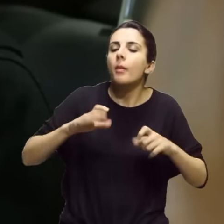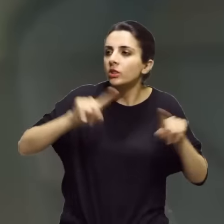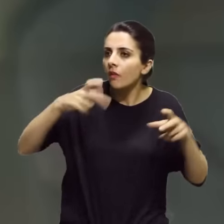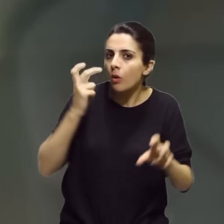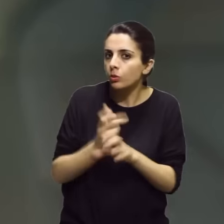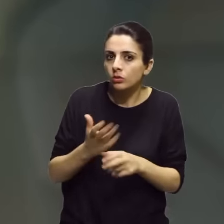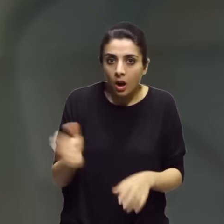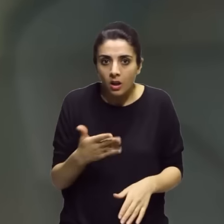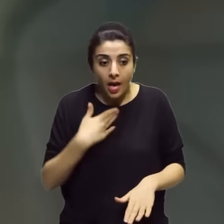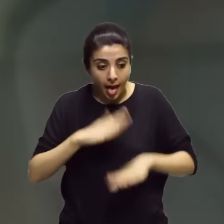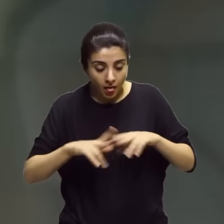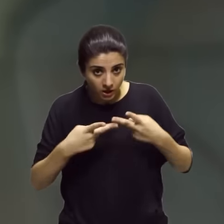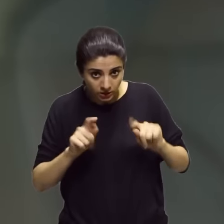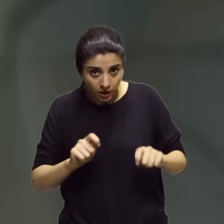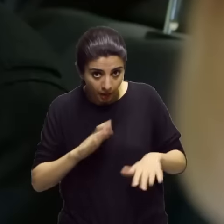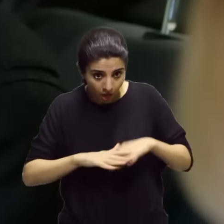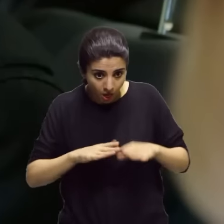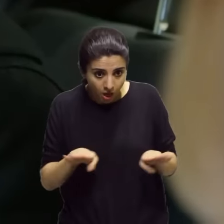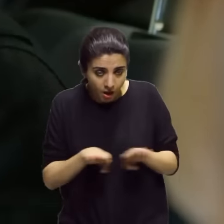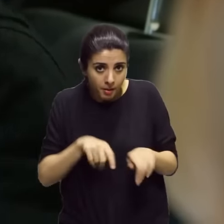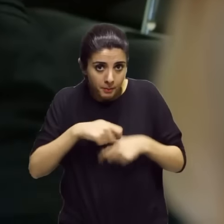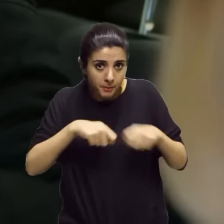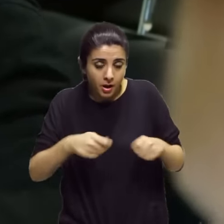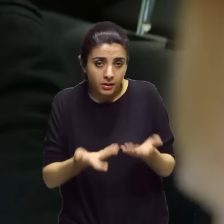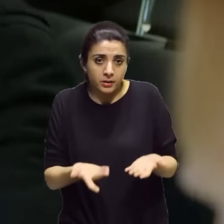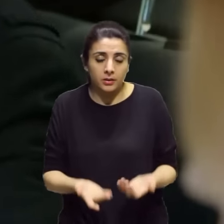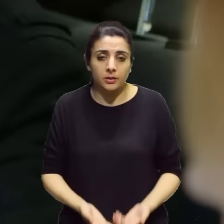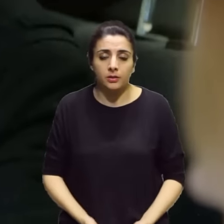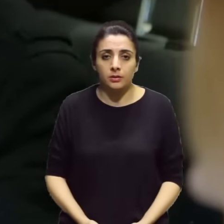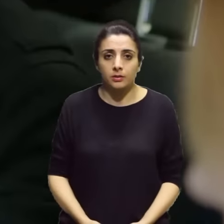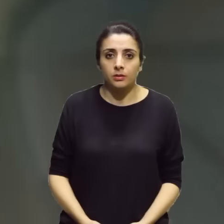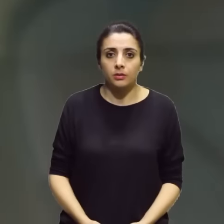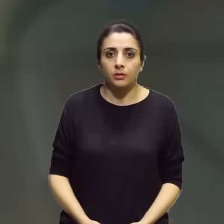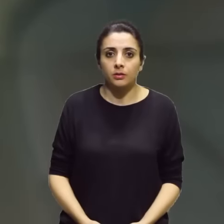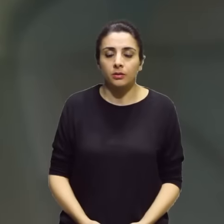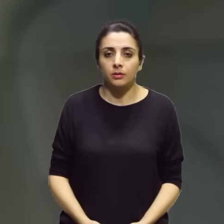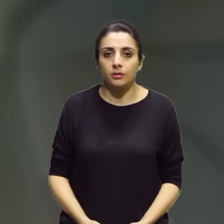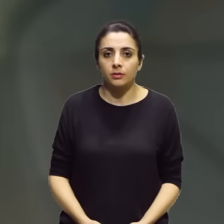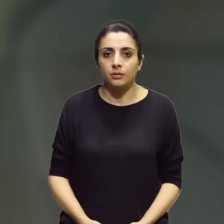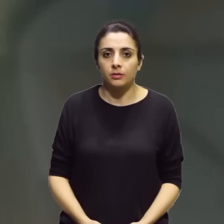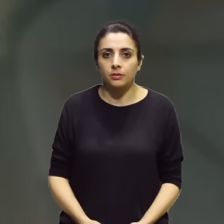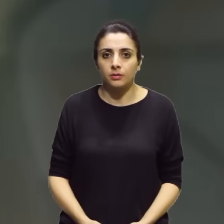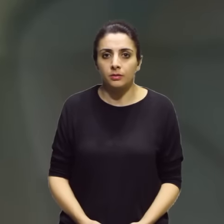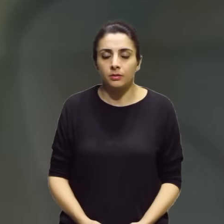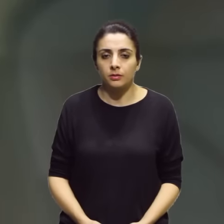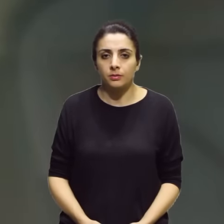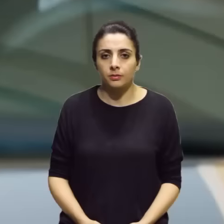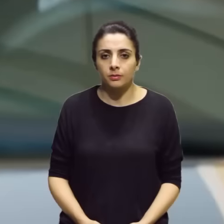Hadi. Ellerimi çöz o zaman, ellerim bağlı. Bir gözü Zeyno'da, uzanıp bileğindeki ipi